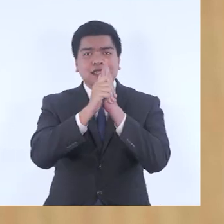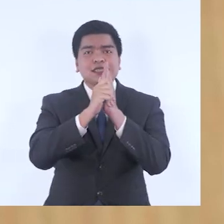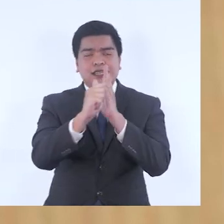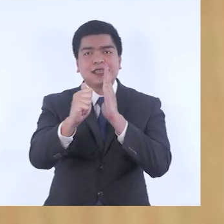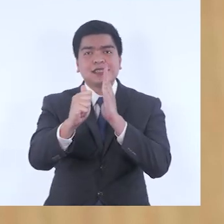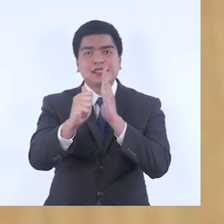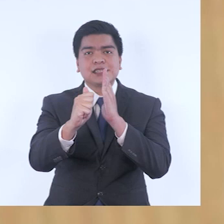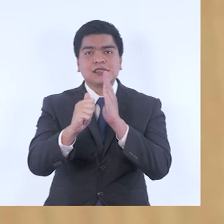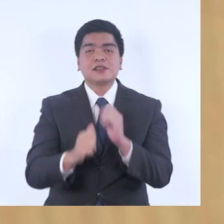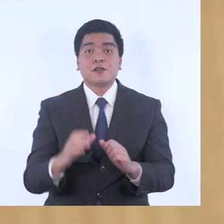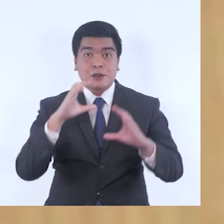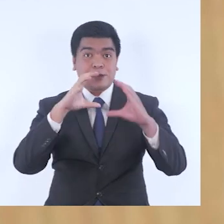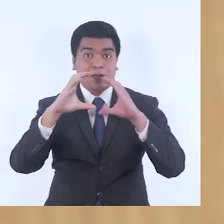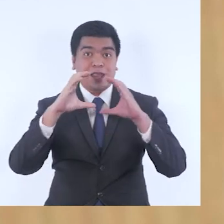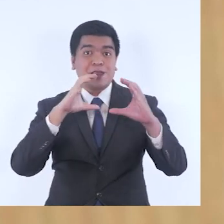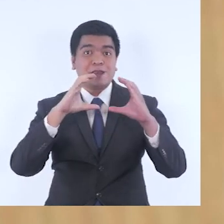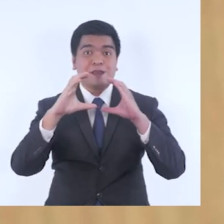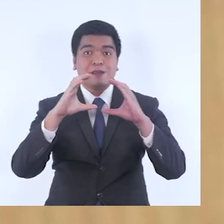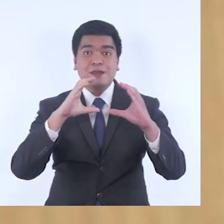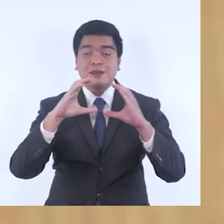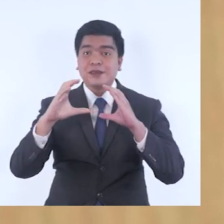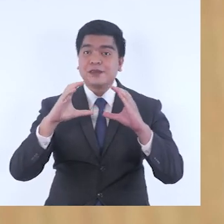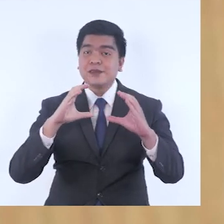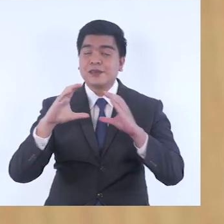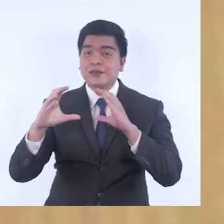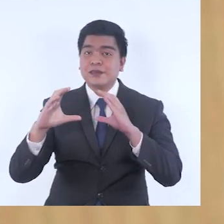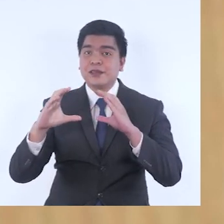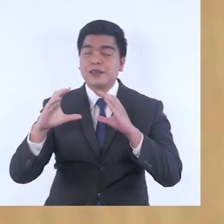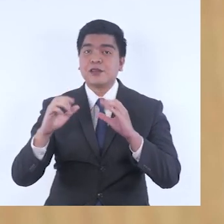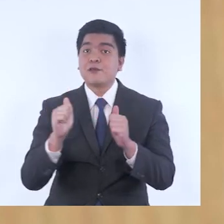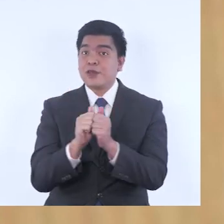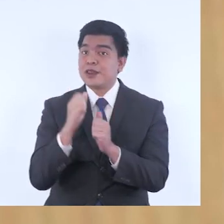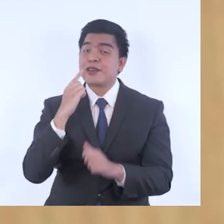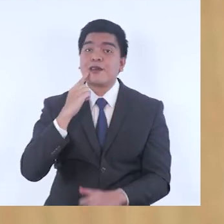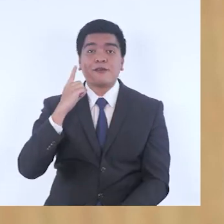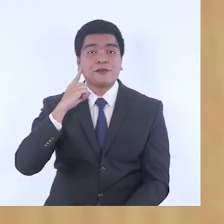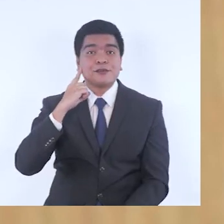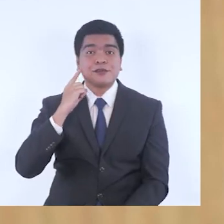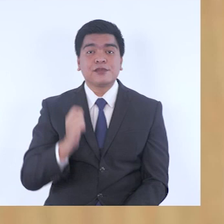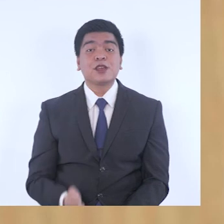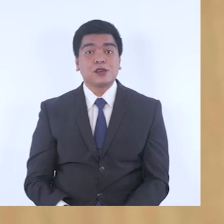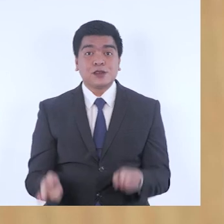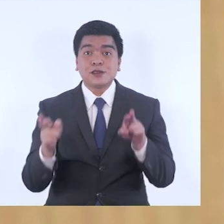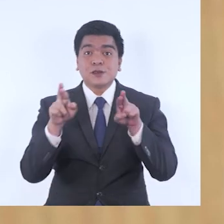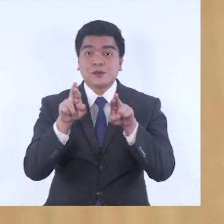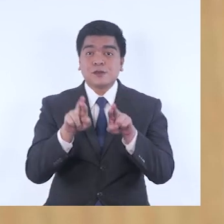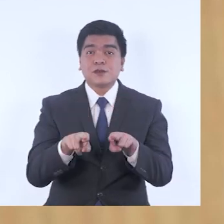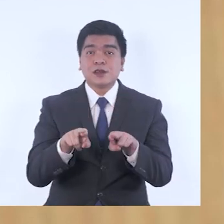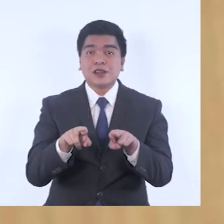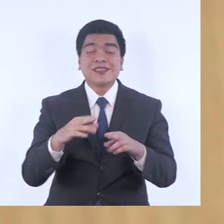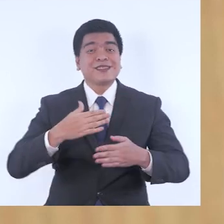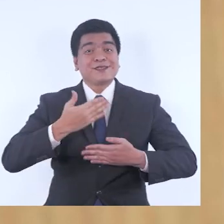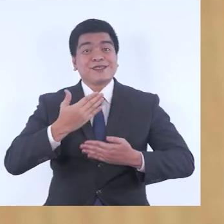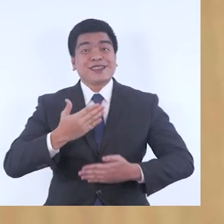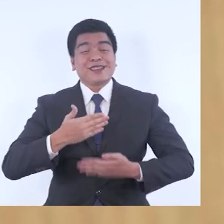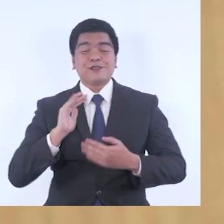kasanayan sa pakikipagtalastasan o pakikipag-usap sa mga deaf. Nagdulot din ito ng kasiyahan